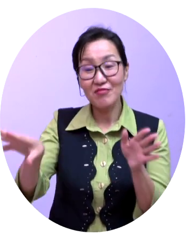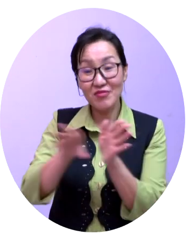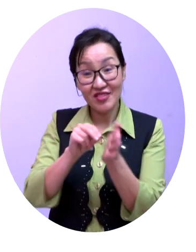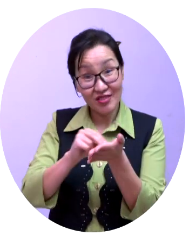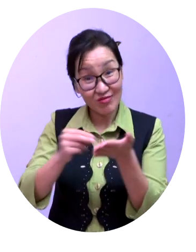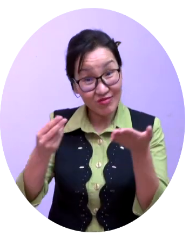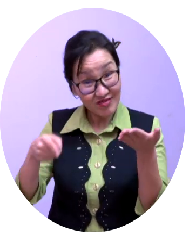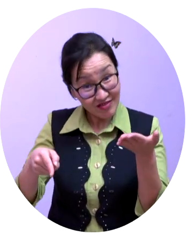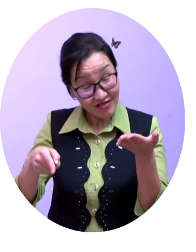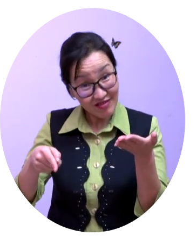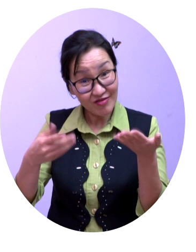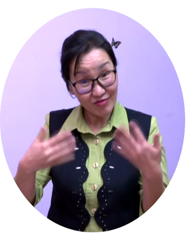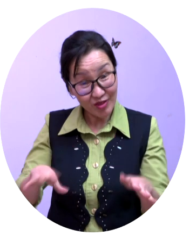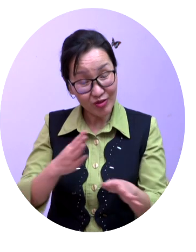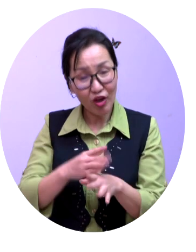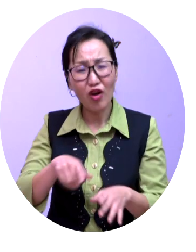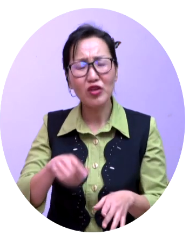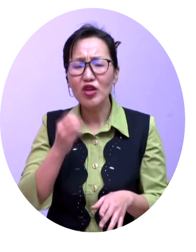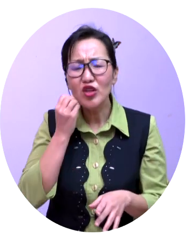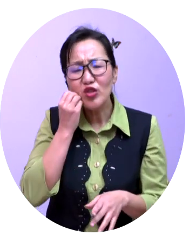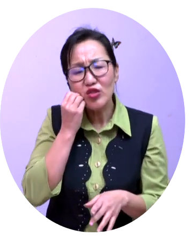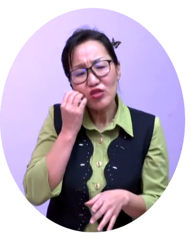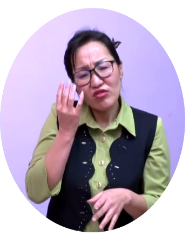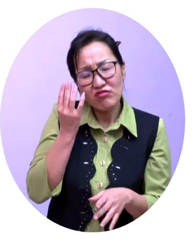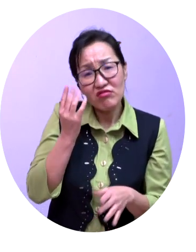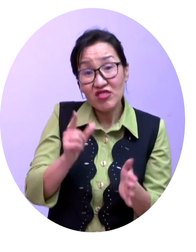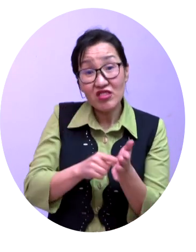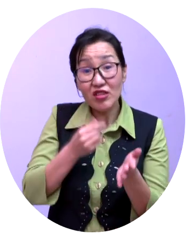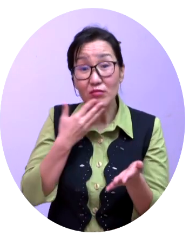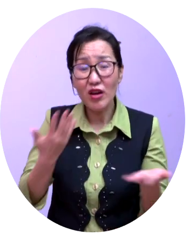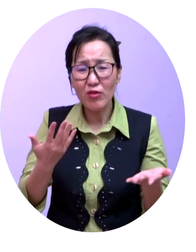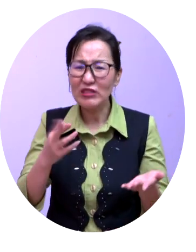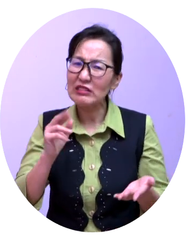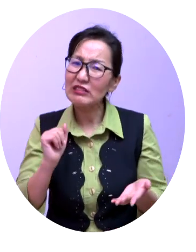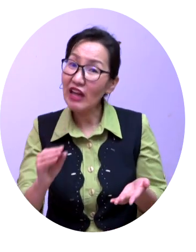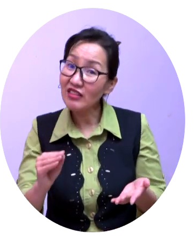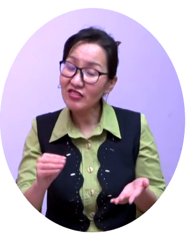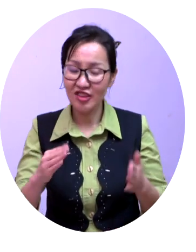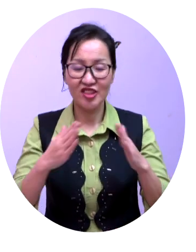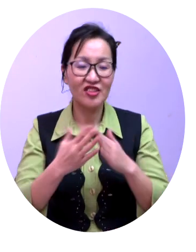одоо ичгүй байх шалтгаануудыг гэрийнхэнтэйгээ ярилцаарай.